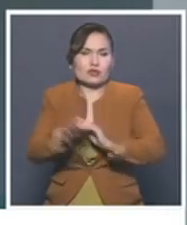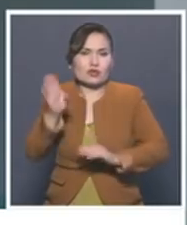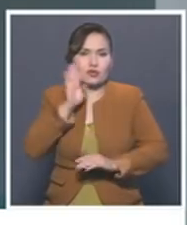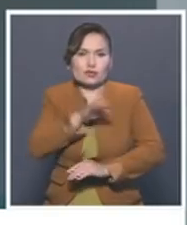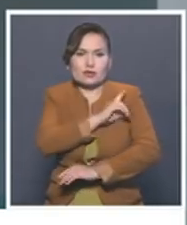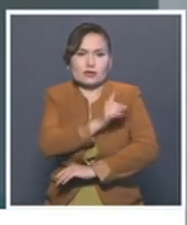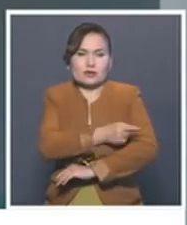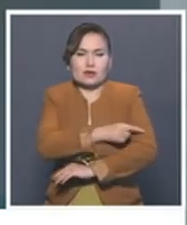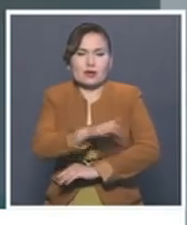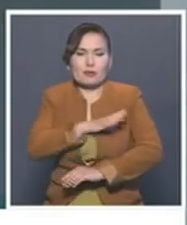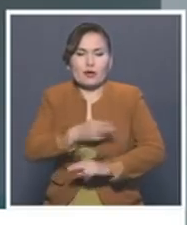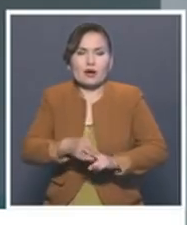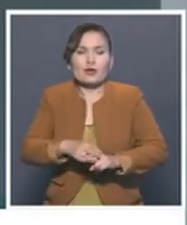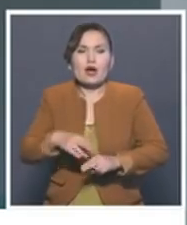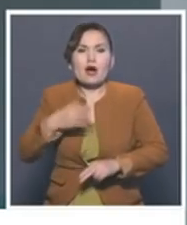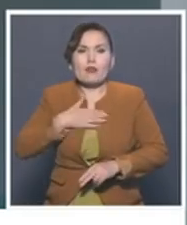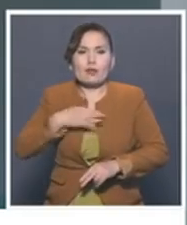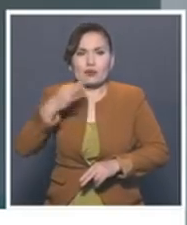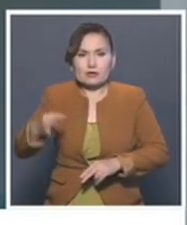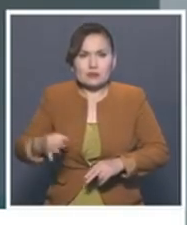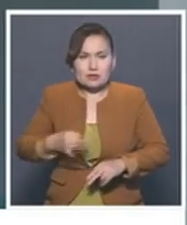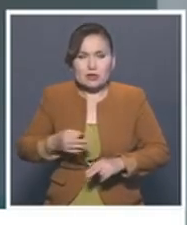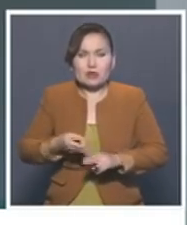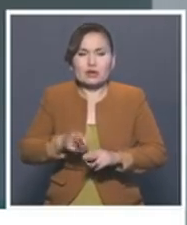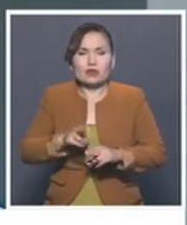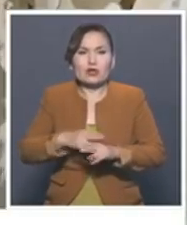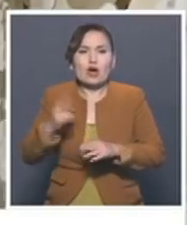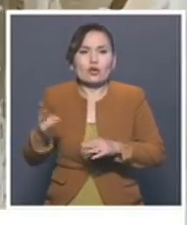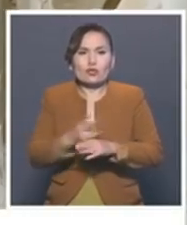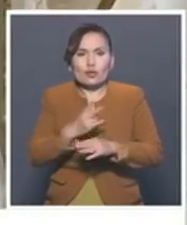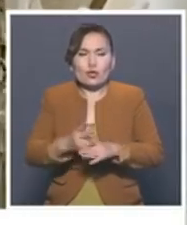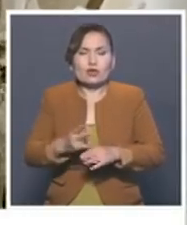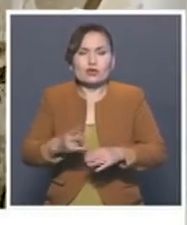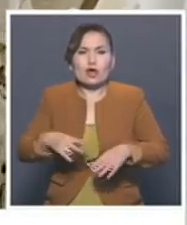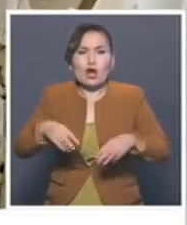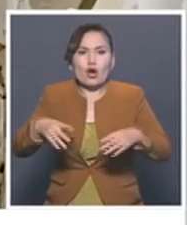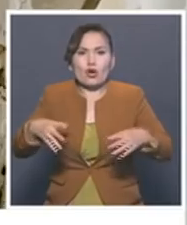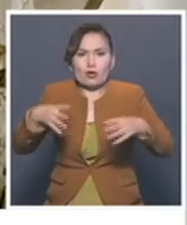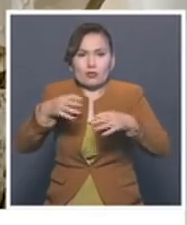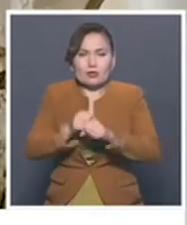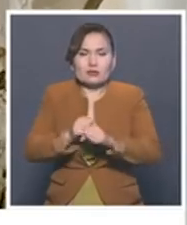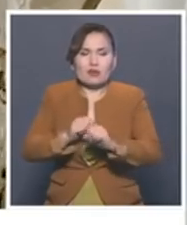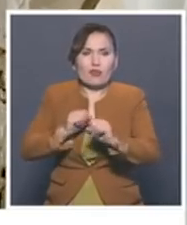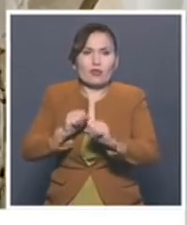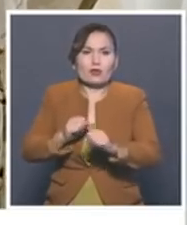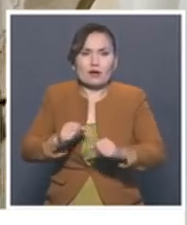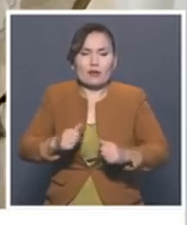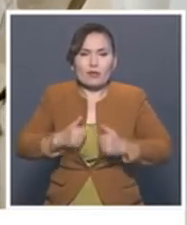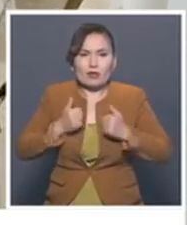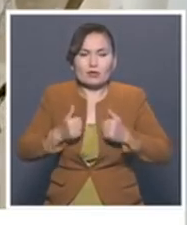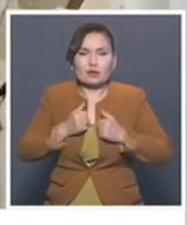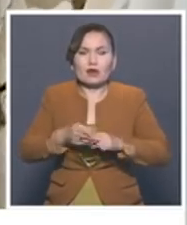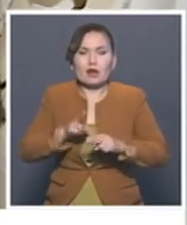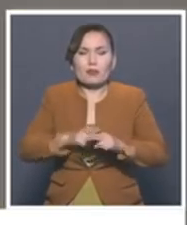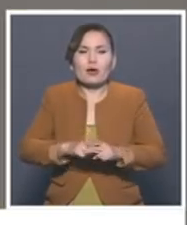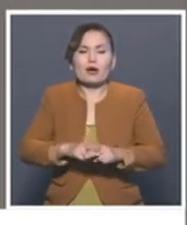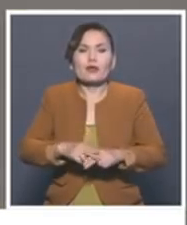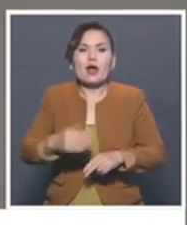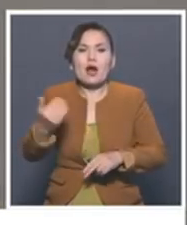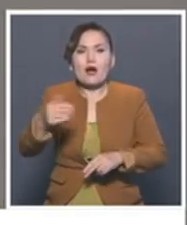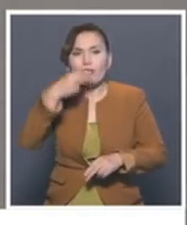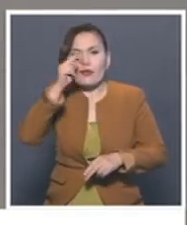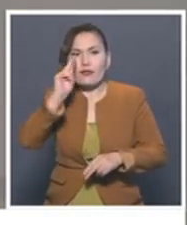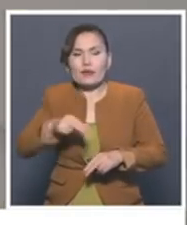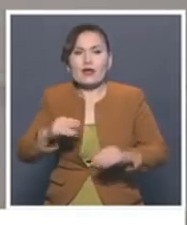тас түсіп, құм түсіп, ана парковка дейтін бар осы. Солардың бәрі жасалмады. Болған жағдайға тұрғын үйді салған компания кінәлі боп шықты. Себебі